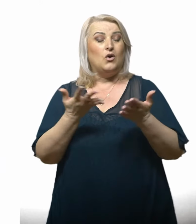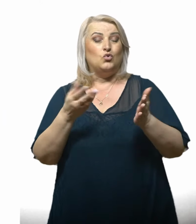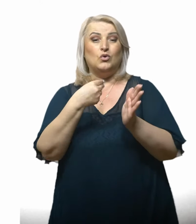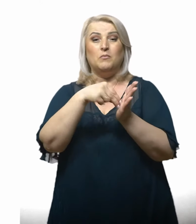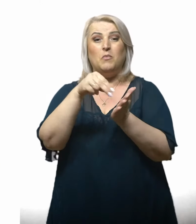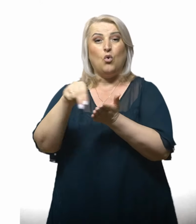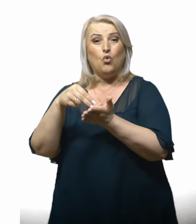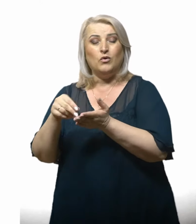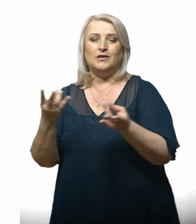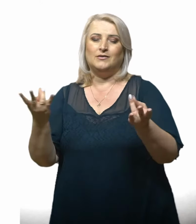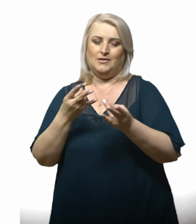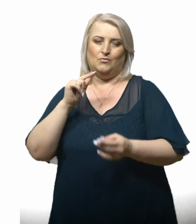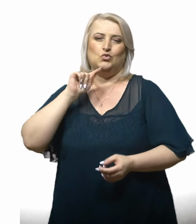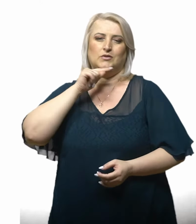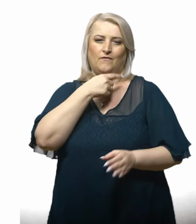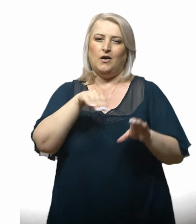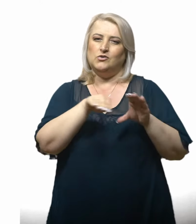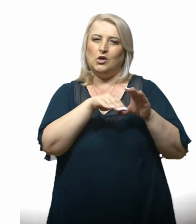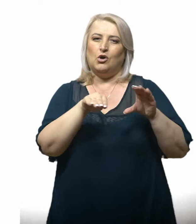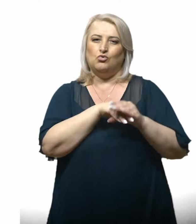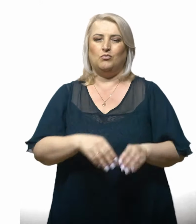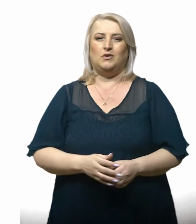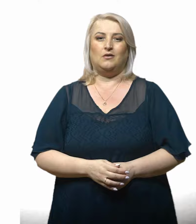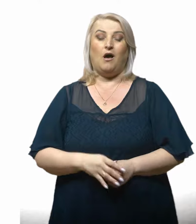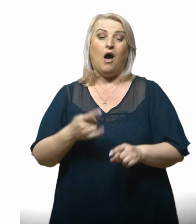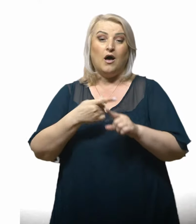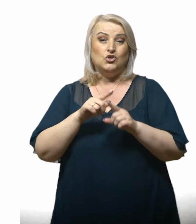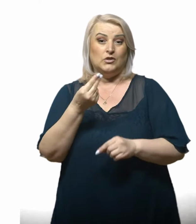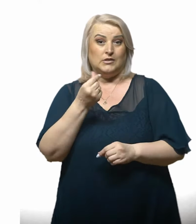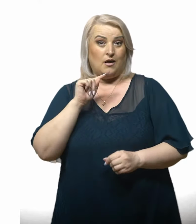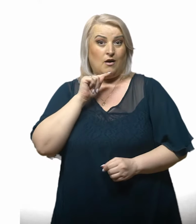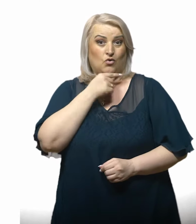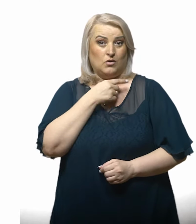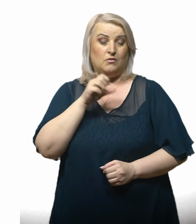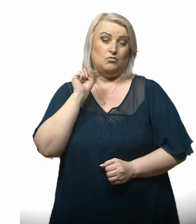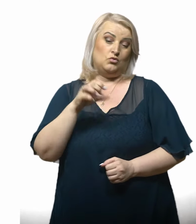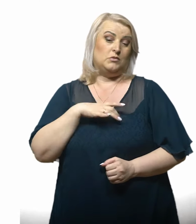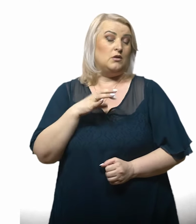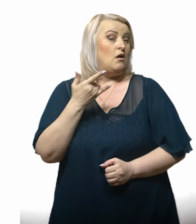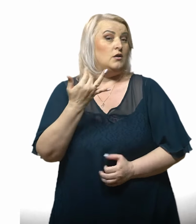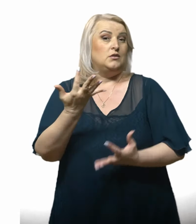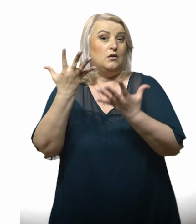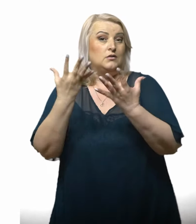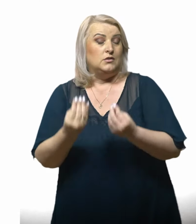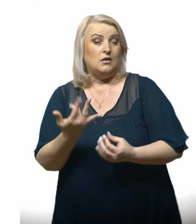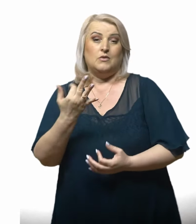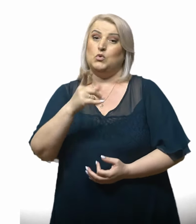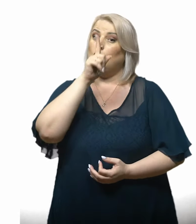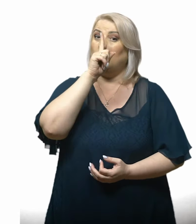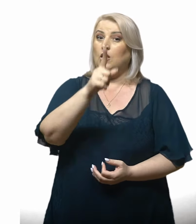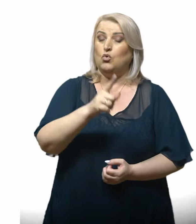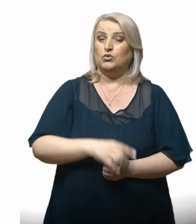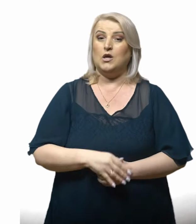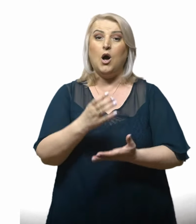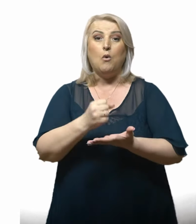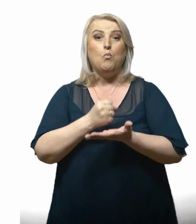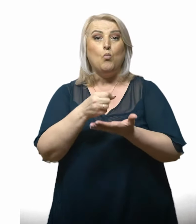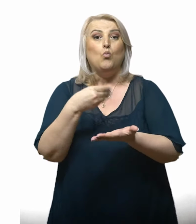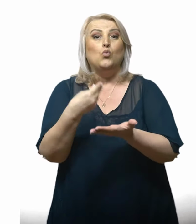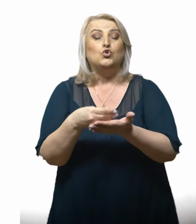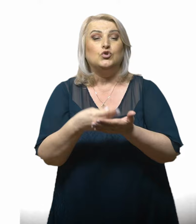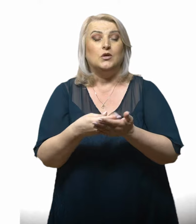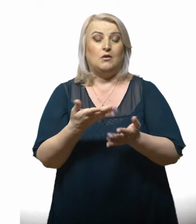procurări, trebuie să faci economii. Aceste economii pot fi de câteva zile, dar și de câteva luni. Bugetul